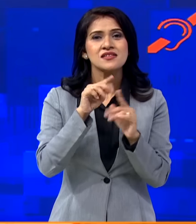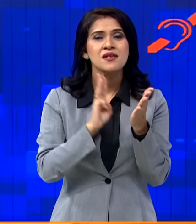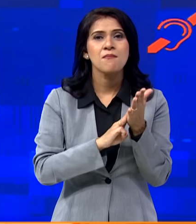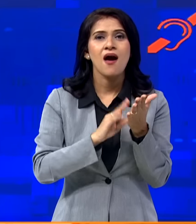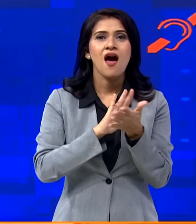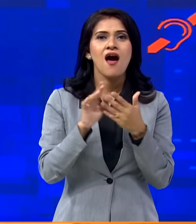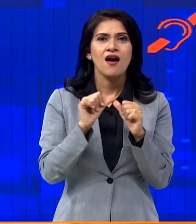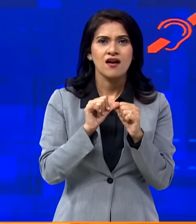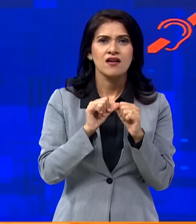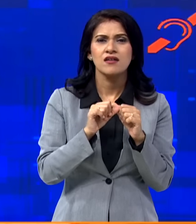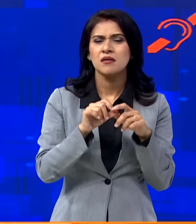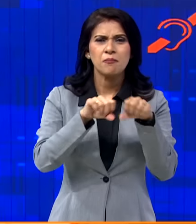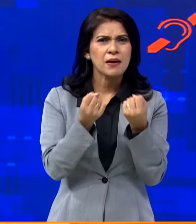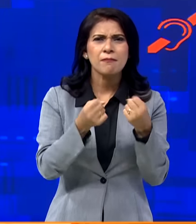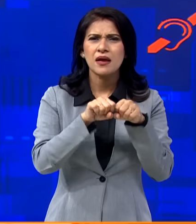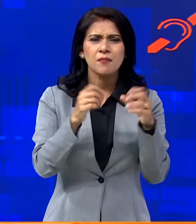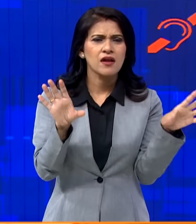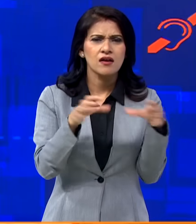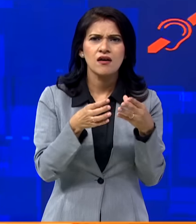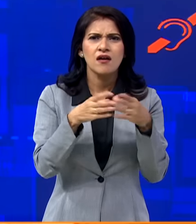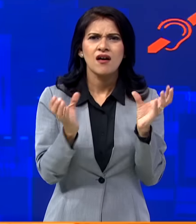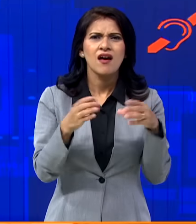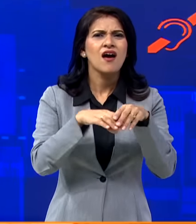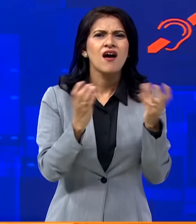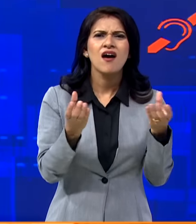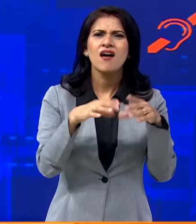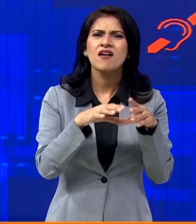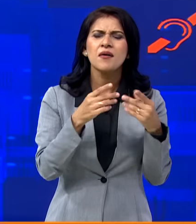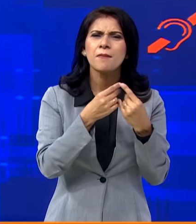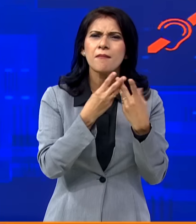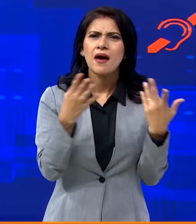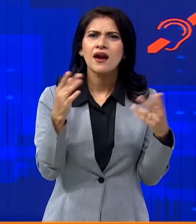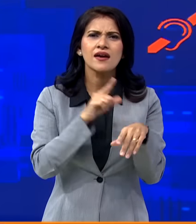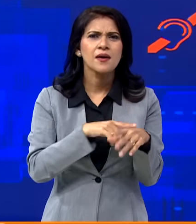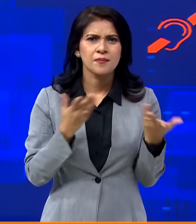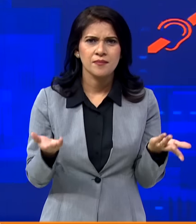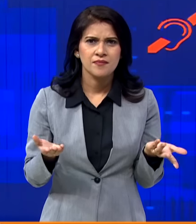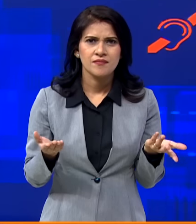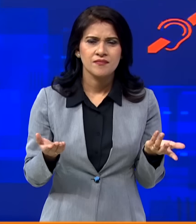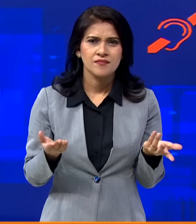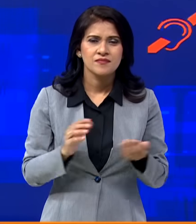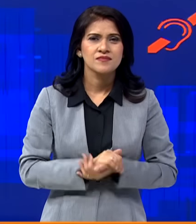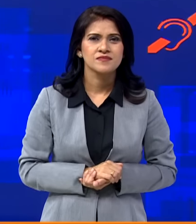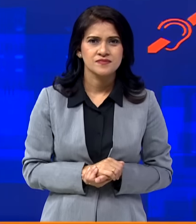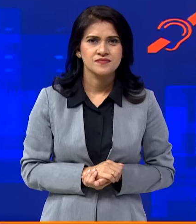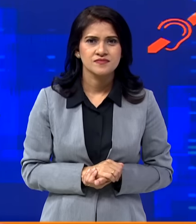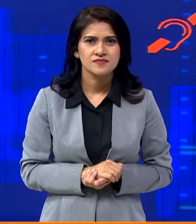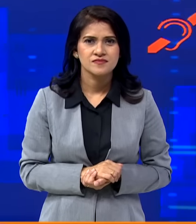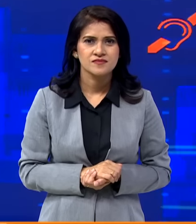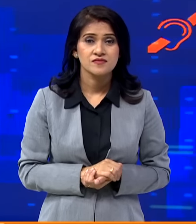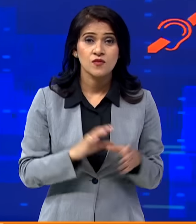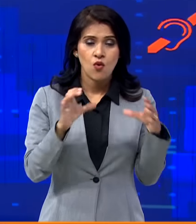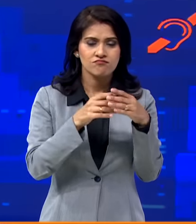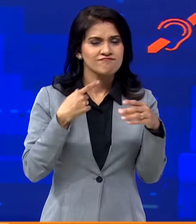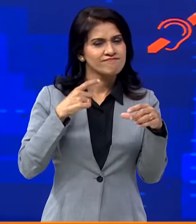बनी शरद पवार पीए संगवा और तारिक अनवर जब पार्टी को